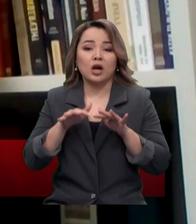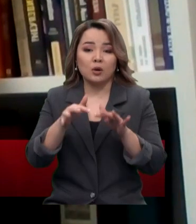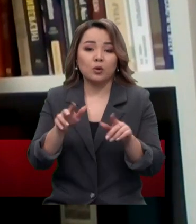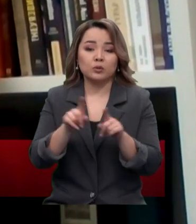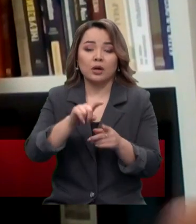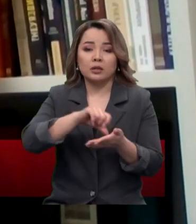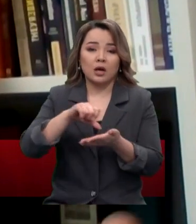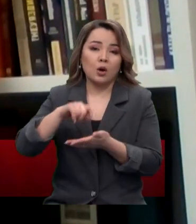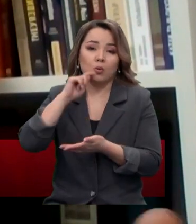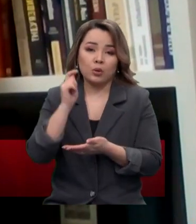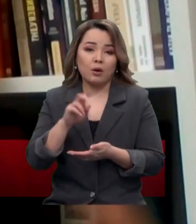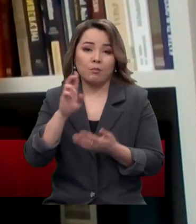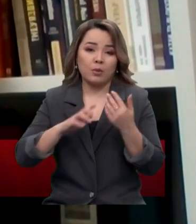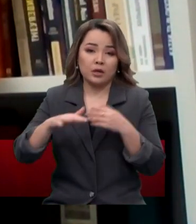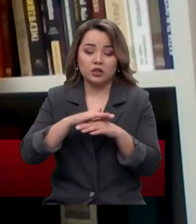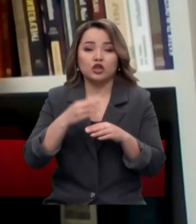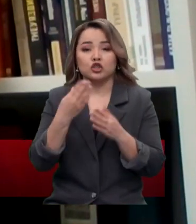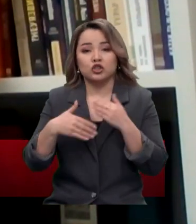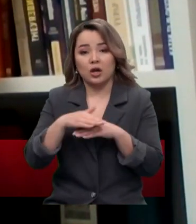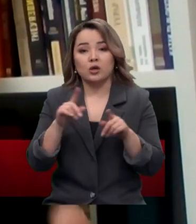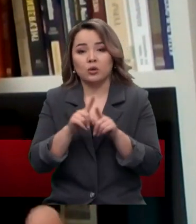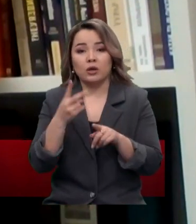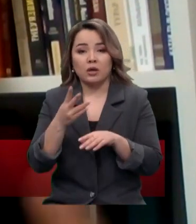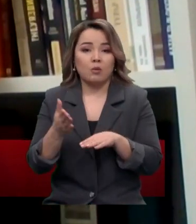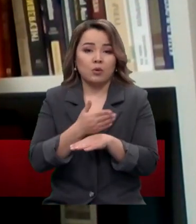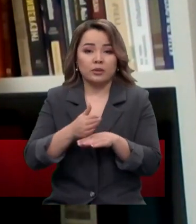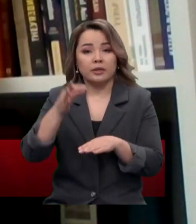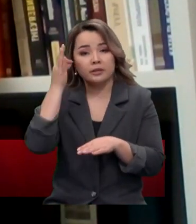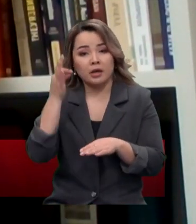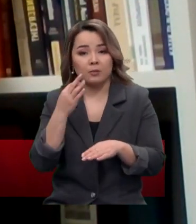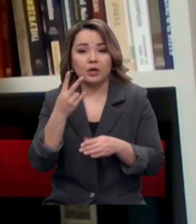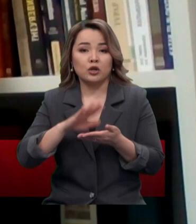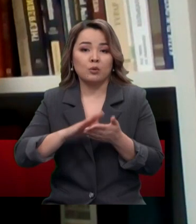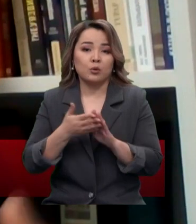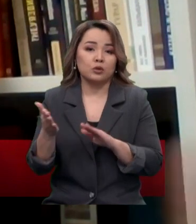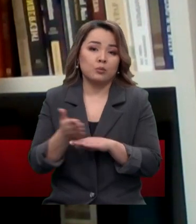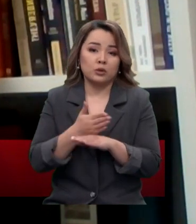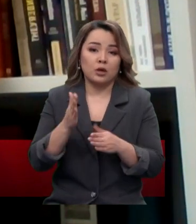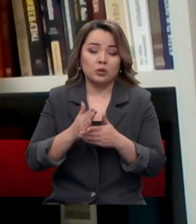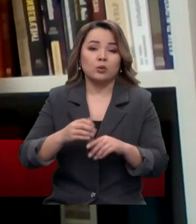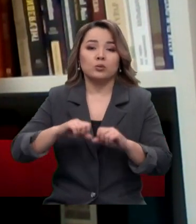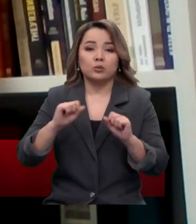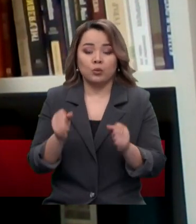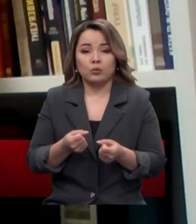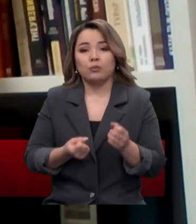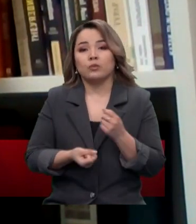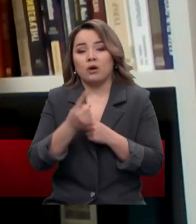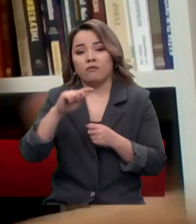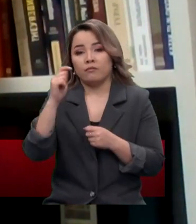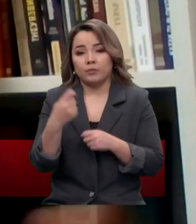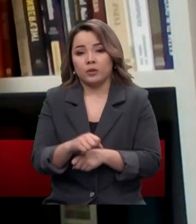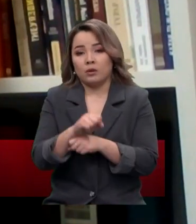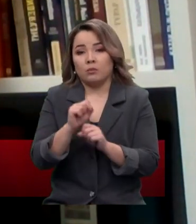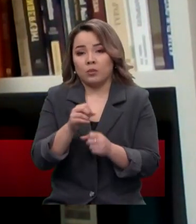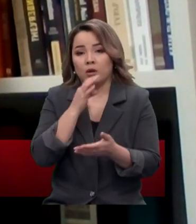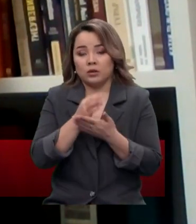өзінде Украинаның батыс және шығыс болып екіге бөлініп, кезінде Германияның екіге бөлінгені жағдай болып, суық соғысқа ұласуы мүмкін және өте ұзақ